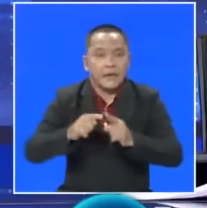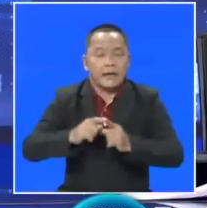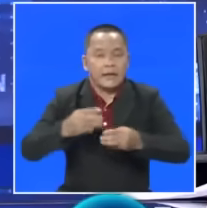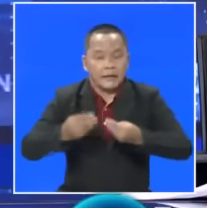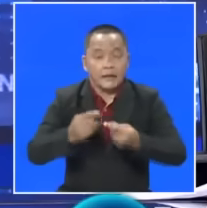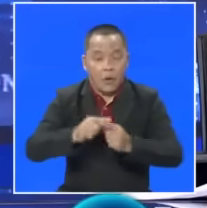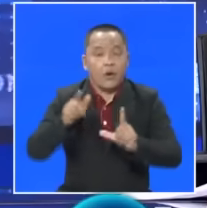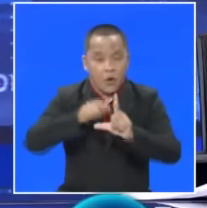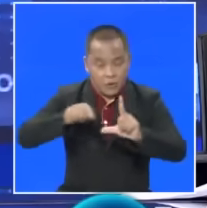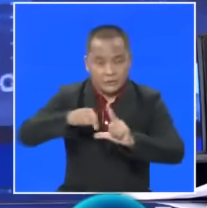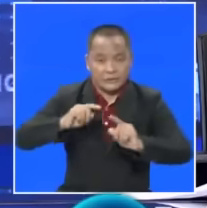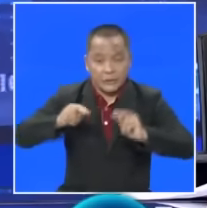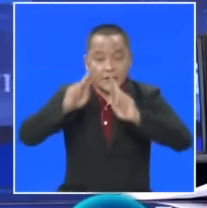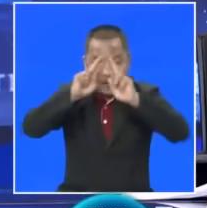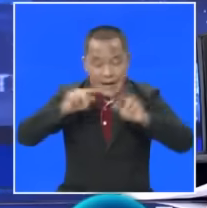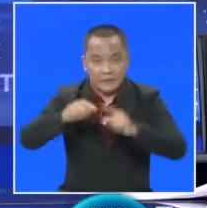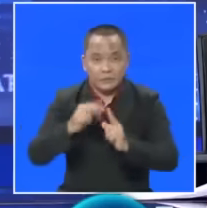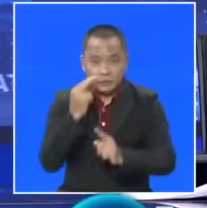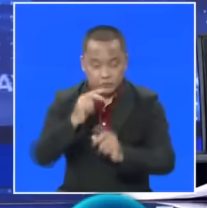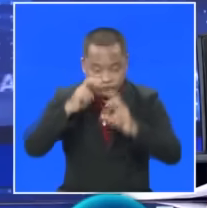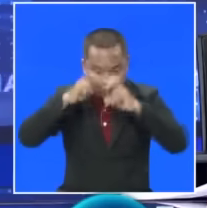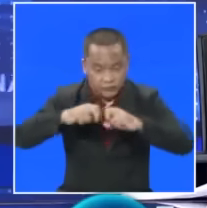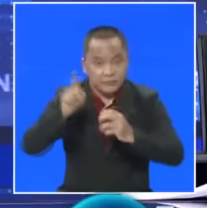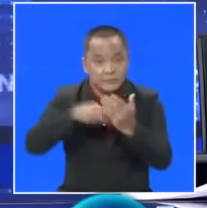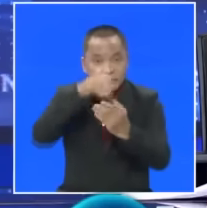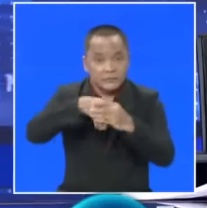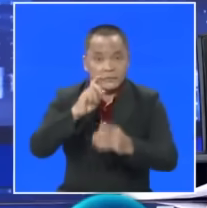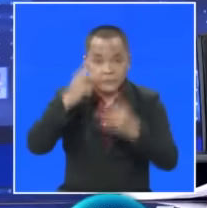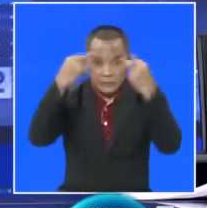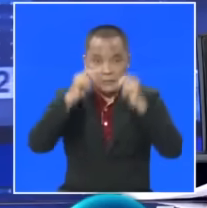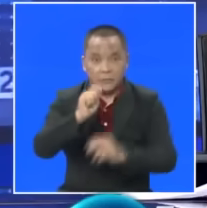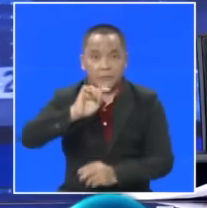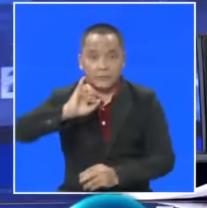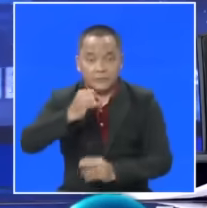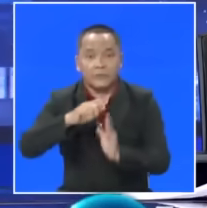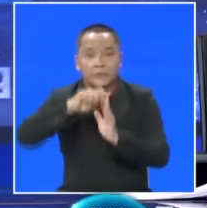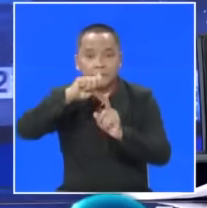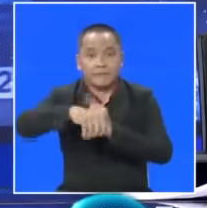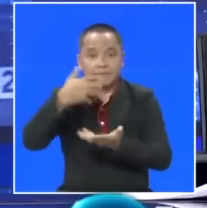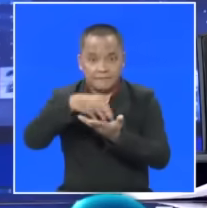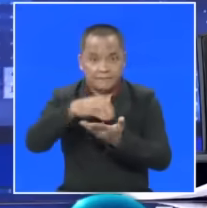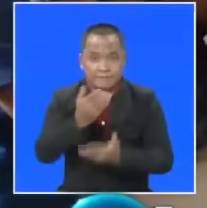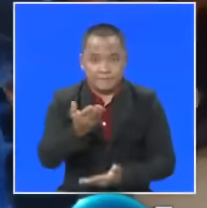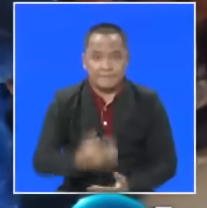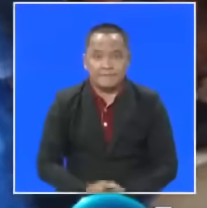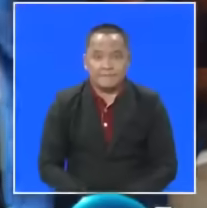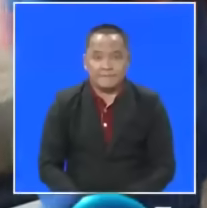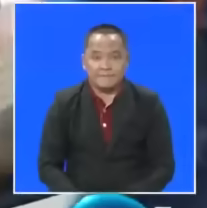จากพรรคก้าวไกลเช่นเดียวกันนะคะพาคุณผู้ชมไปเจาะสนามเลือกตั้งนายกอบจเมืองย่าโมจากรายงานได้เลยค่ะ